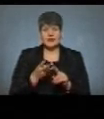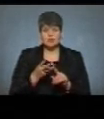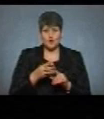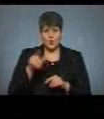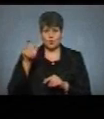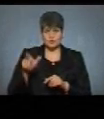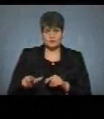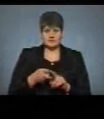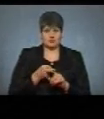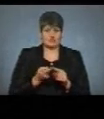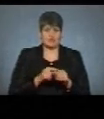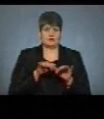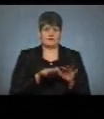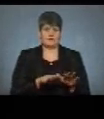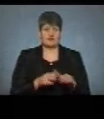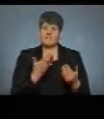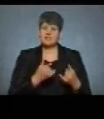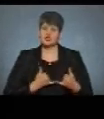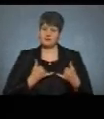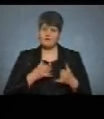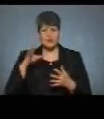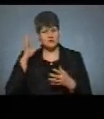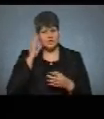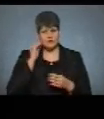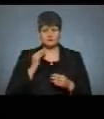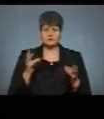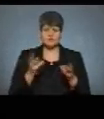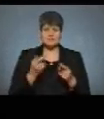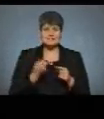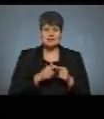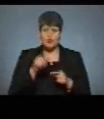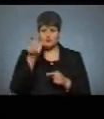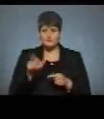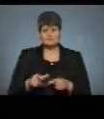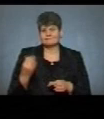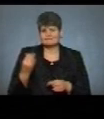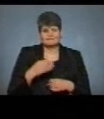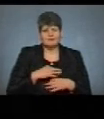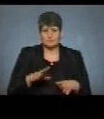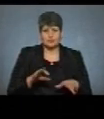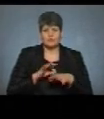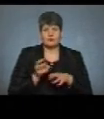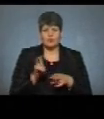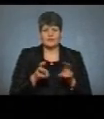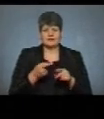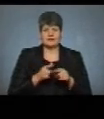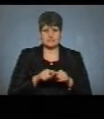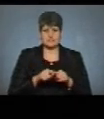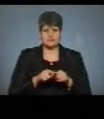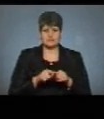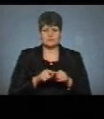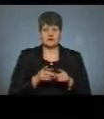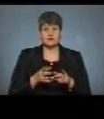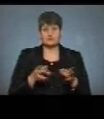у зв'язку з такою заявою? Ще вважаю за доцільне, оскільки дана особа досі не проявила інтересу відвідувати ці судові засідання. То що за доцільне?